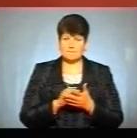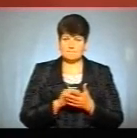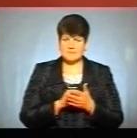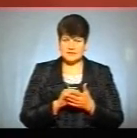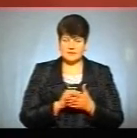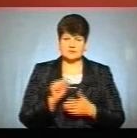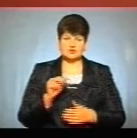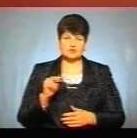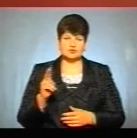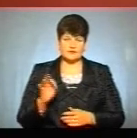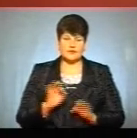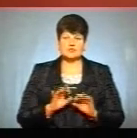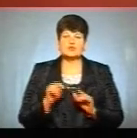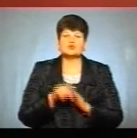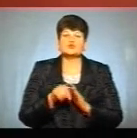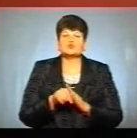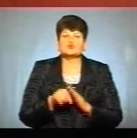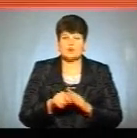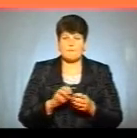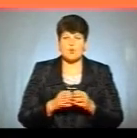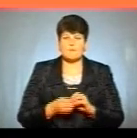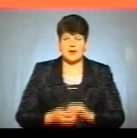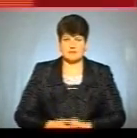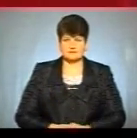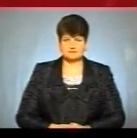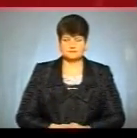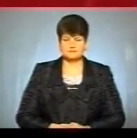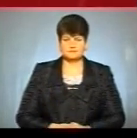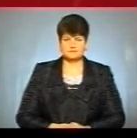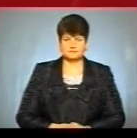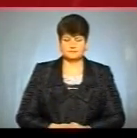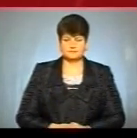Чечко. Вона розкаже, у чому суть проблеми.